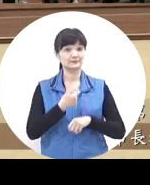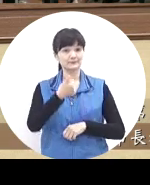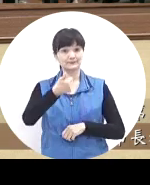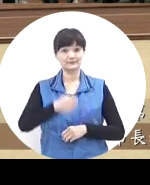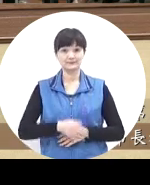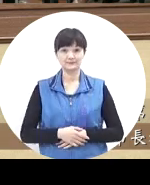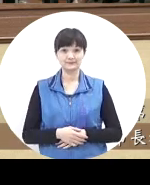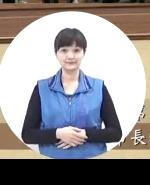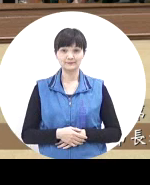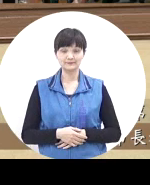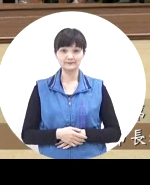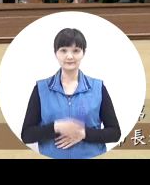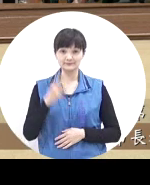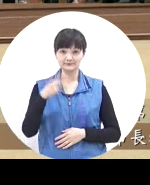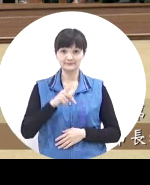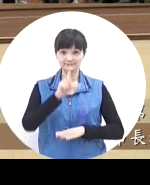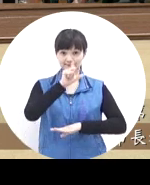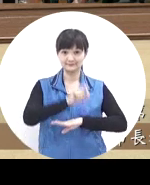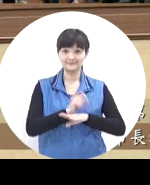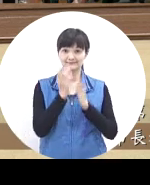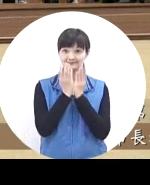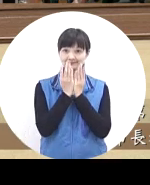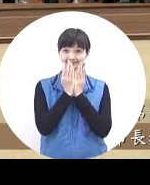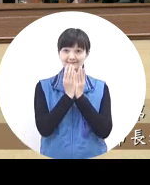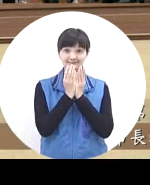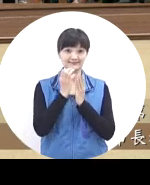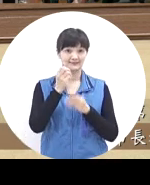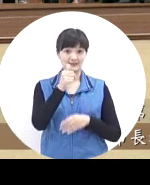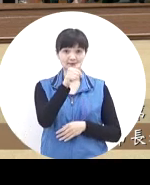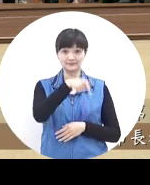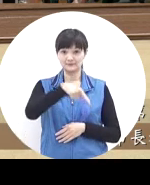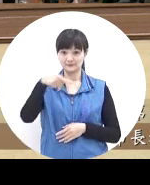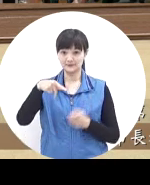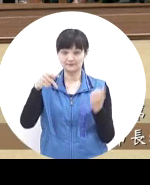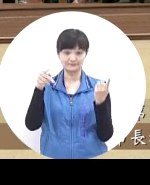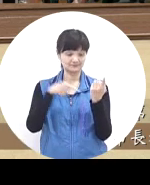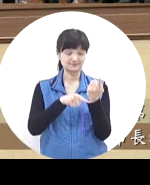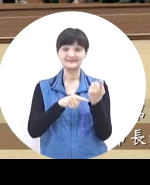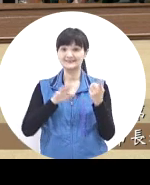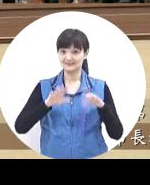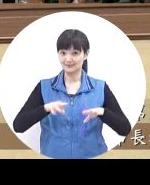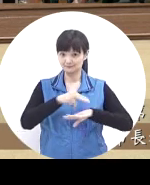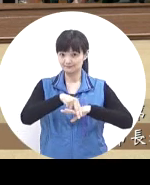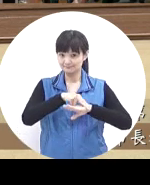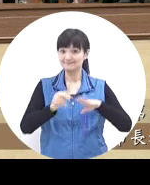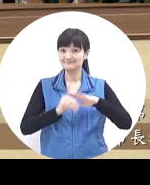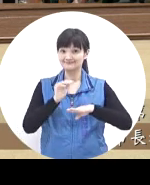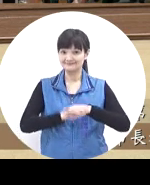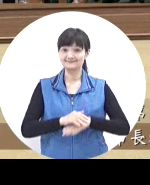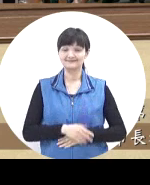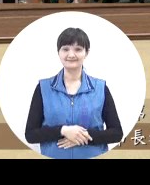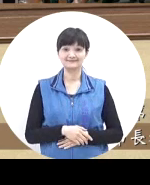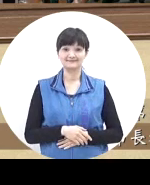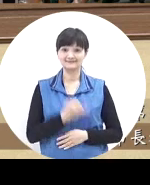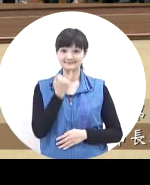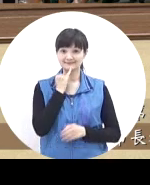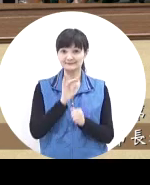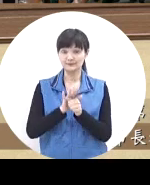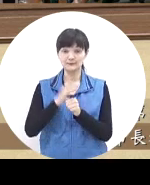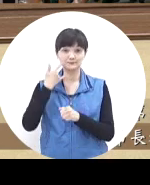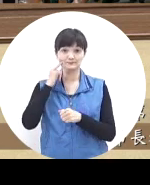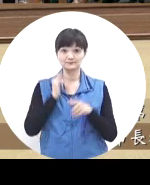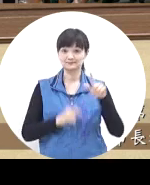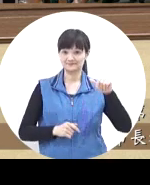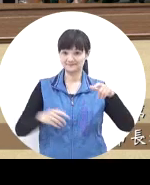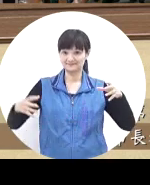至于我们上课用新北校园通 APP， 那目前开发成功，所以不仅提升青师的及时